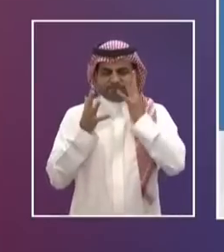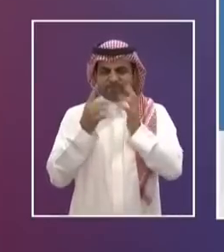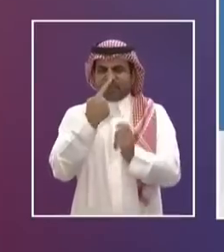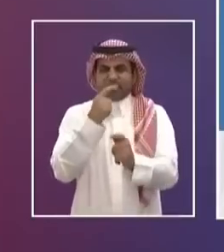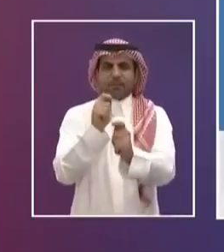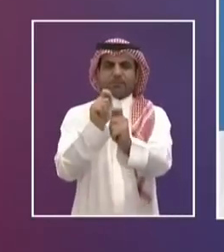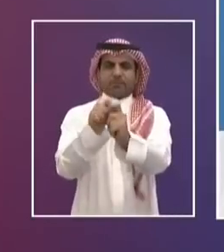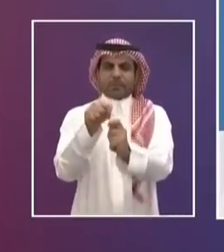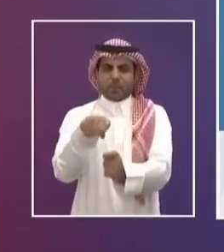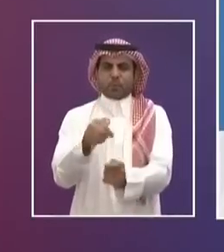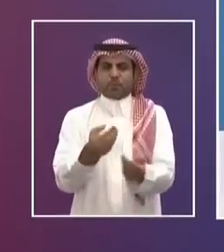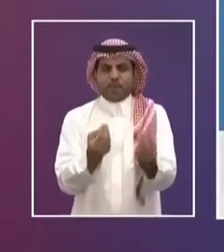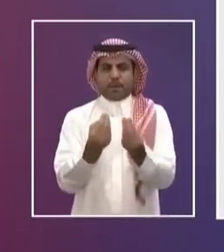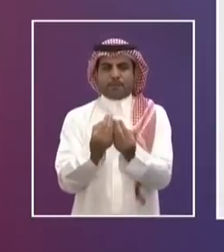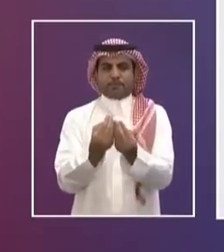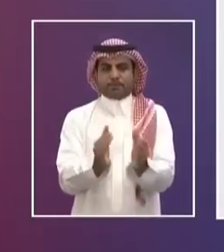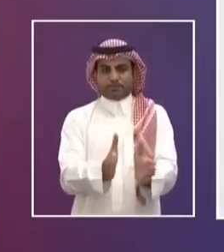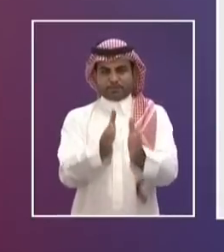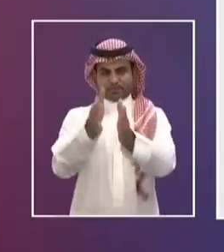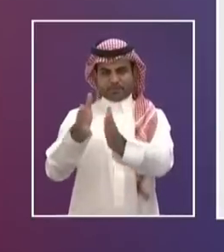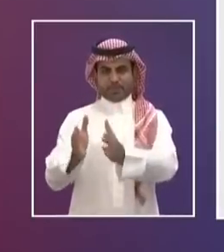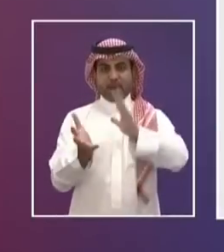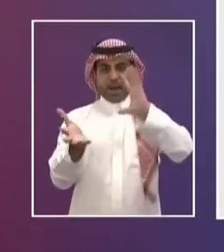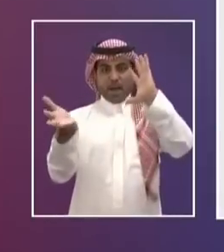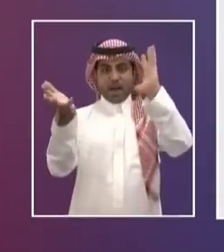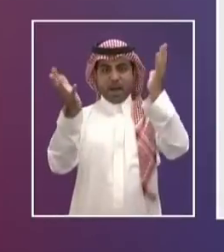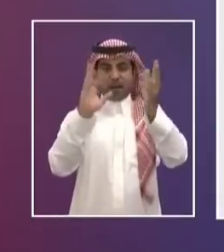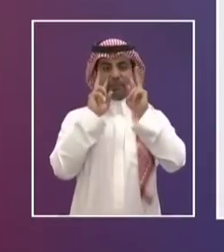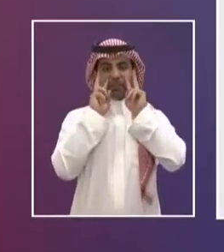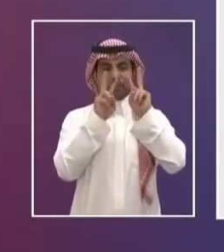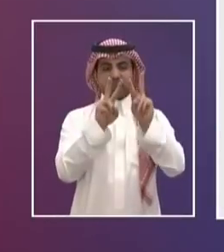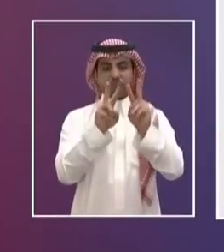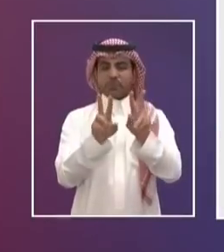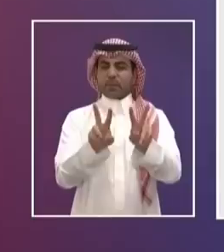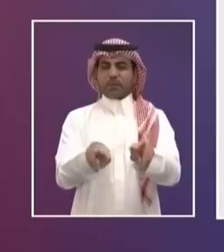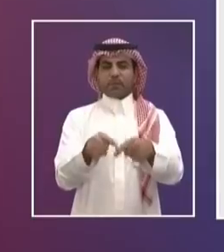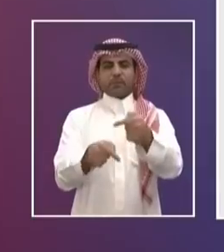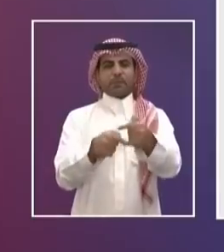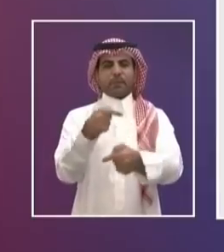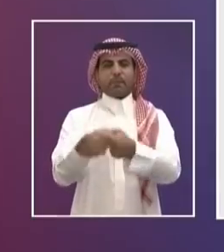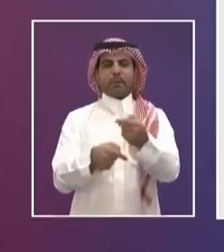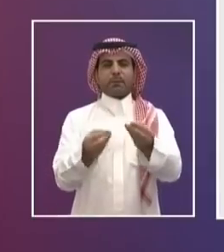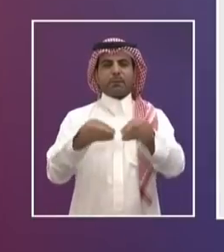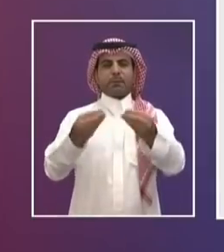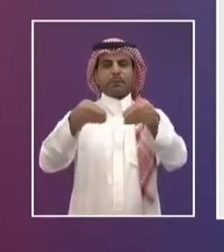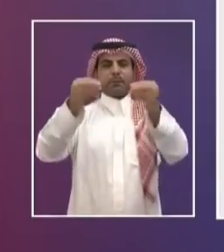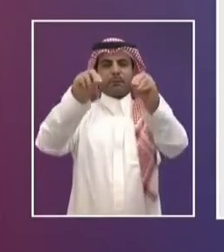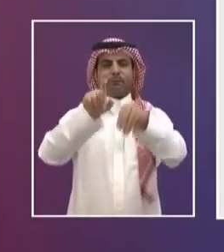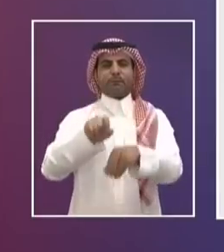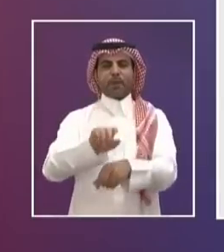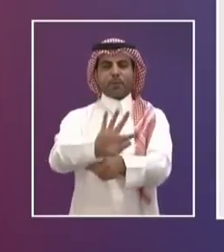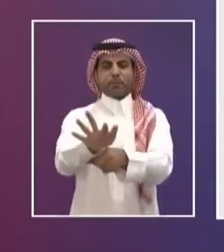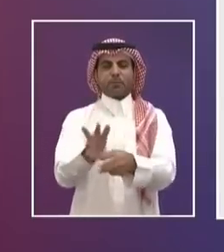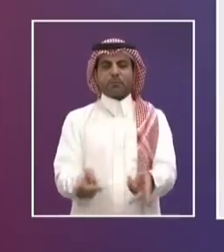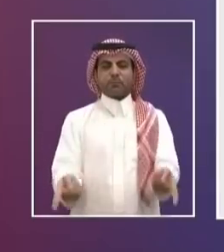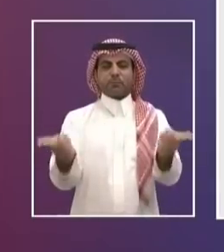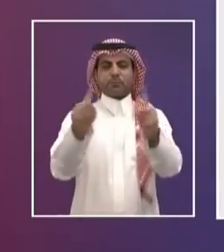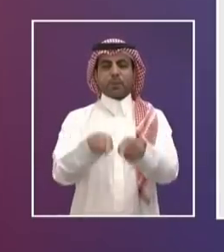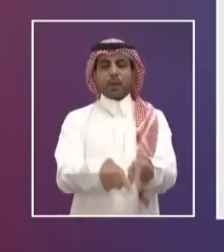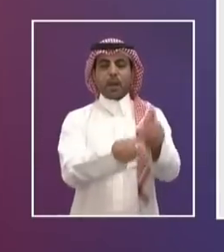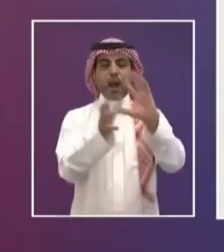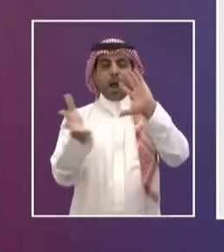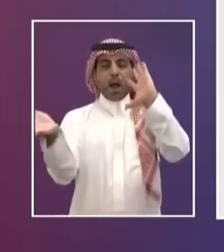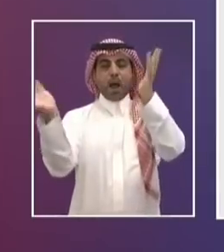الجائحة. الوضع العالمي، لا زال العالم يرصد نشاط لهذا الفيروس، الجائحة مستمرة، تقريبا كل